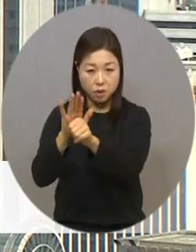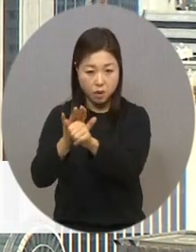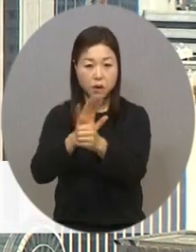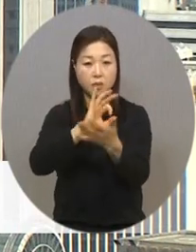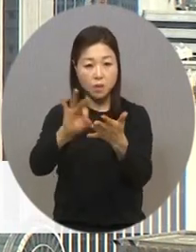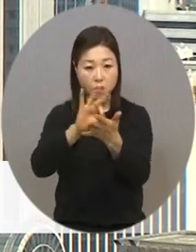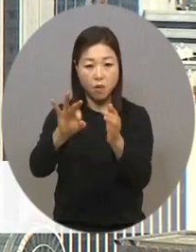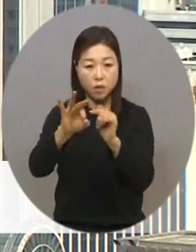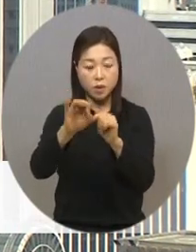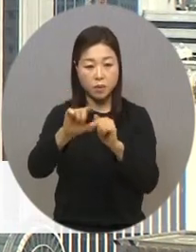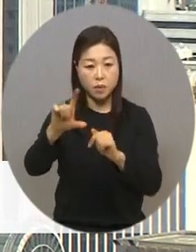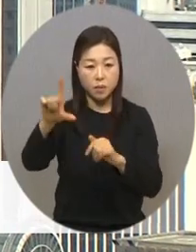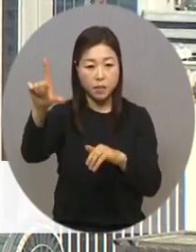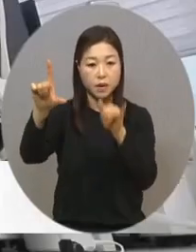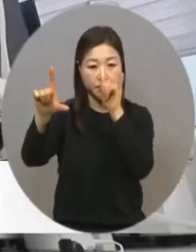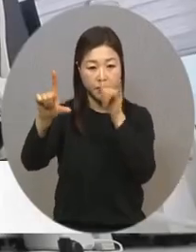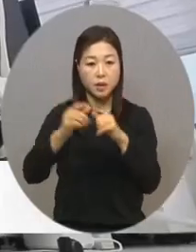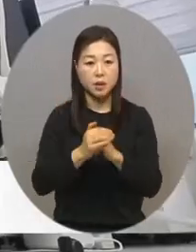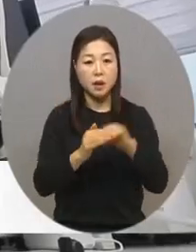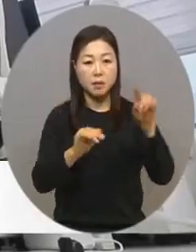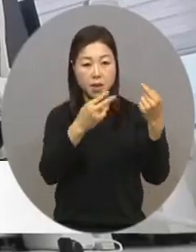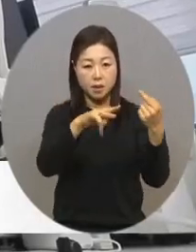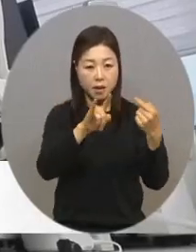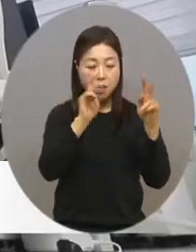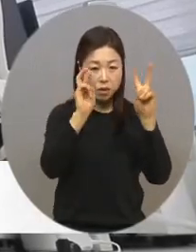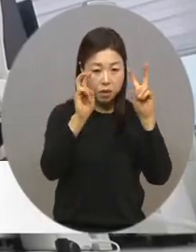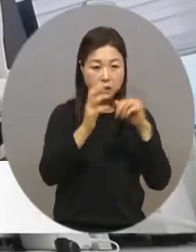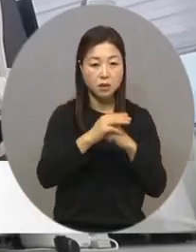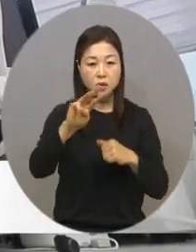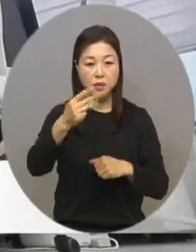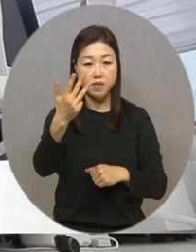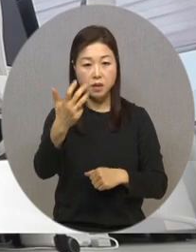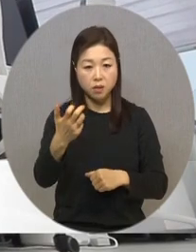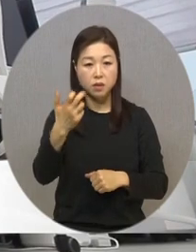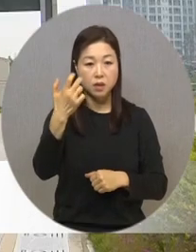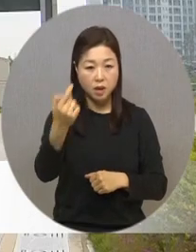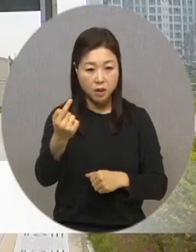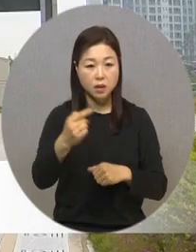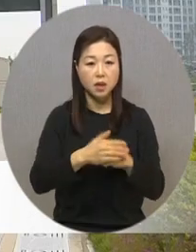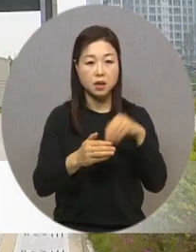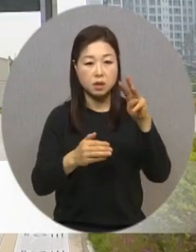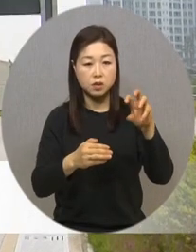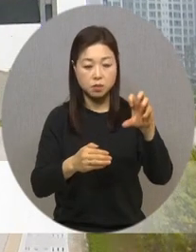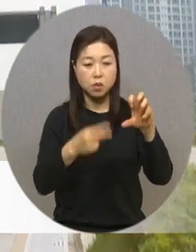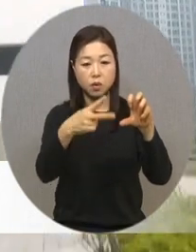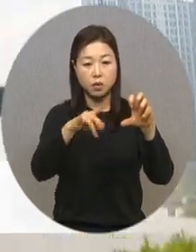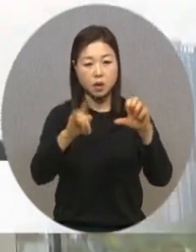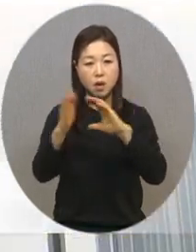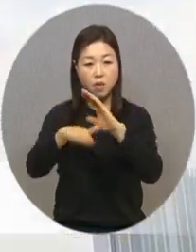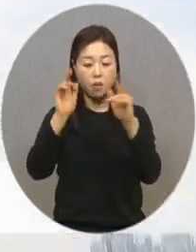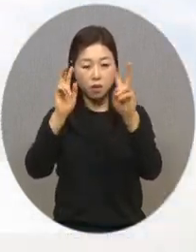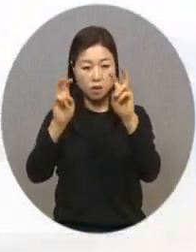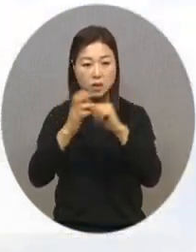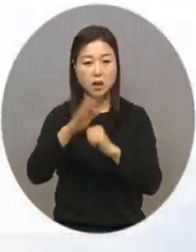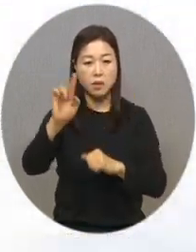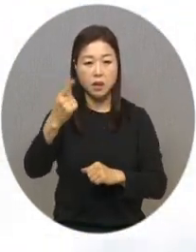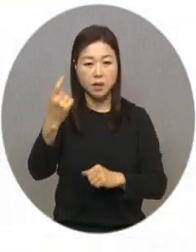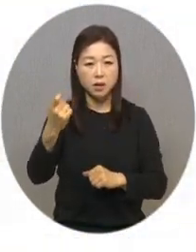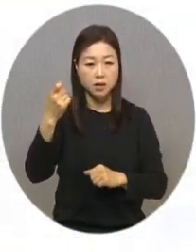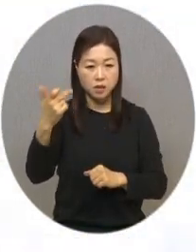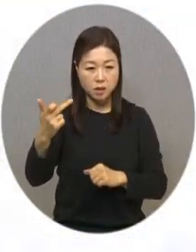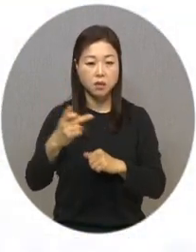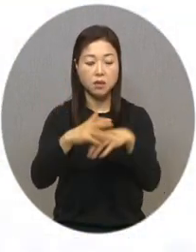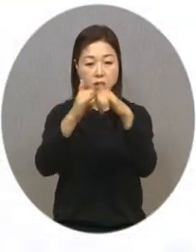비용이 증가하는 가운데 100대 기업은 381개, 35대 공기업은 117개